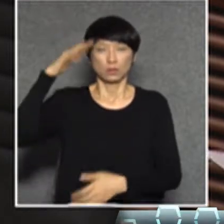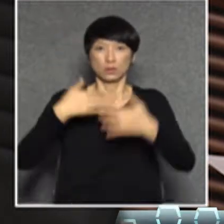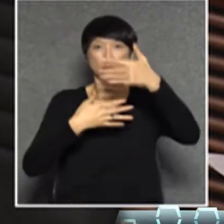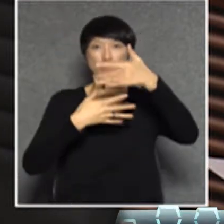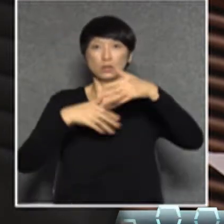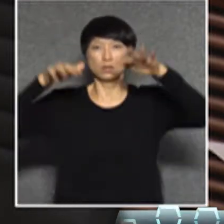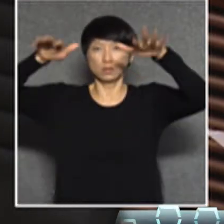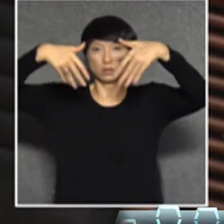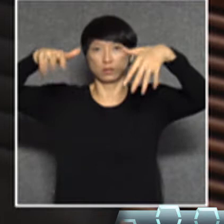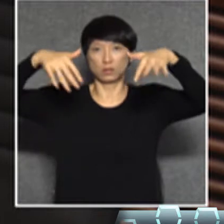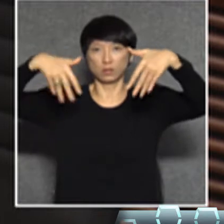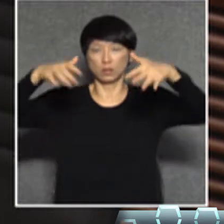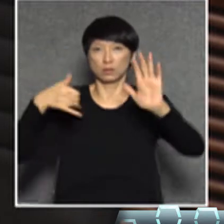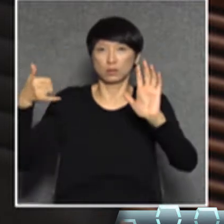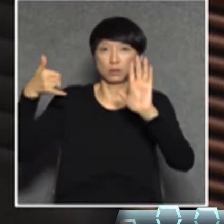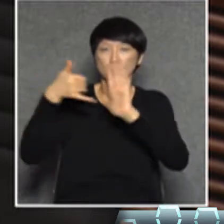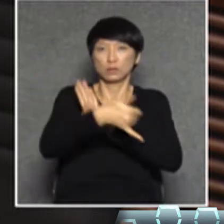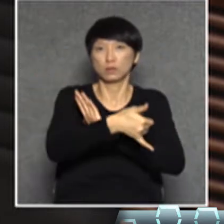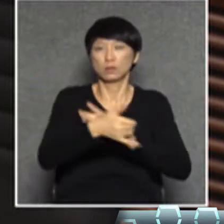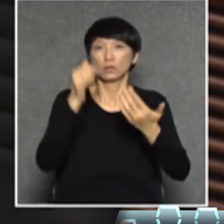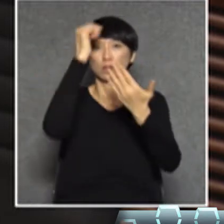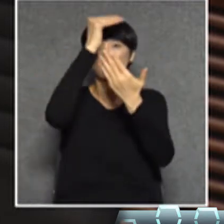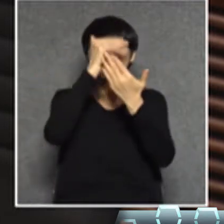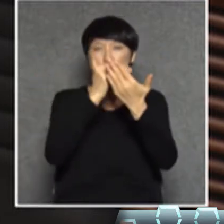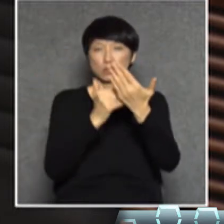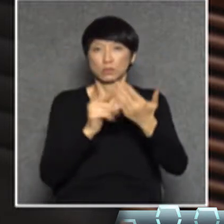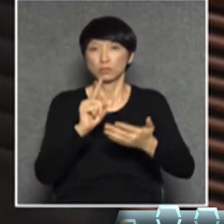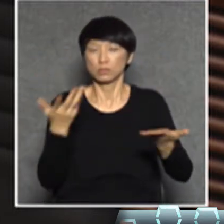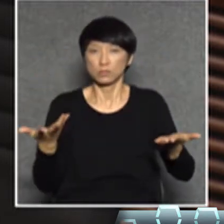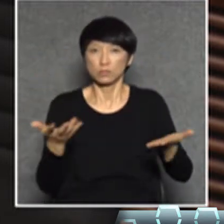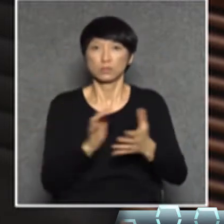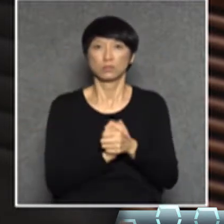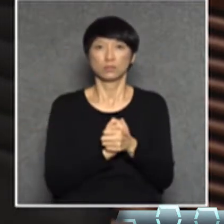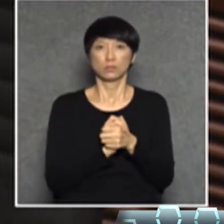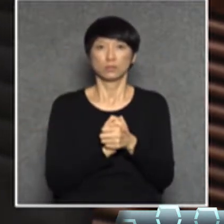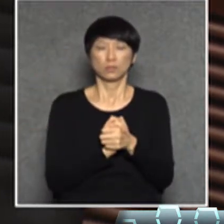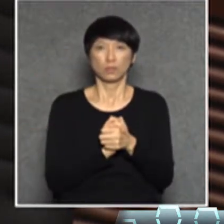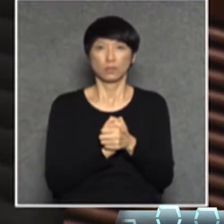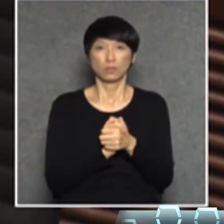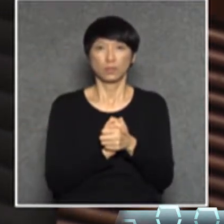青少年軍有什麼條件？有沒有體重的限制？